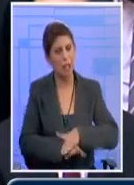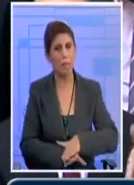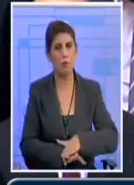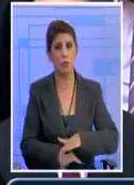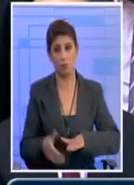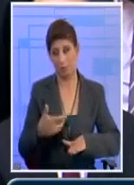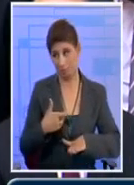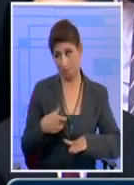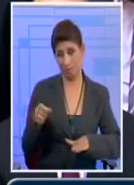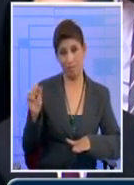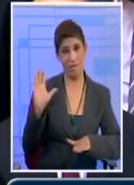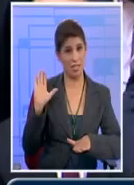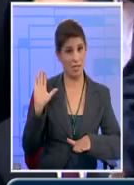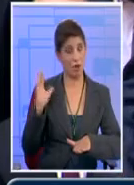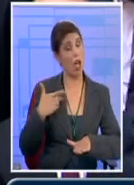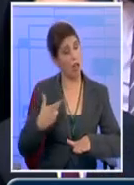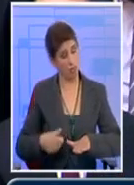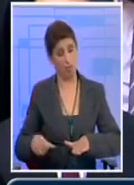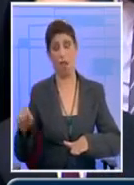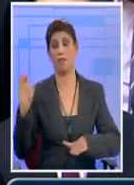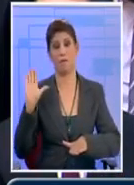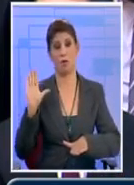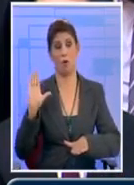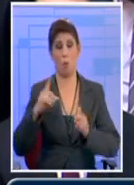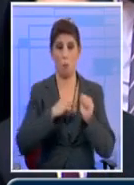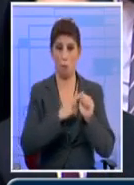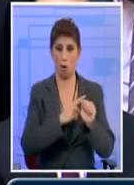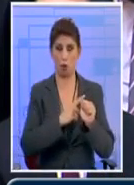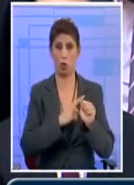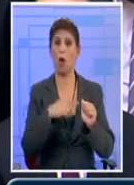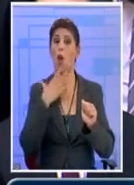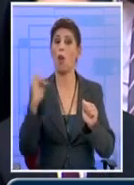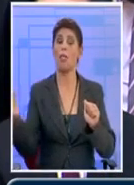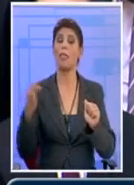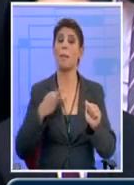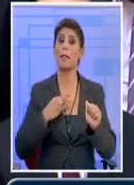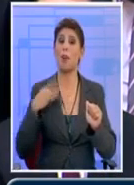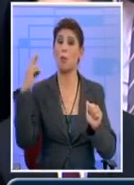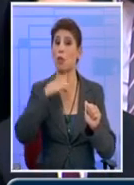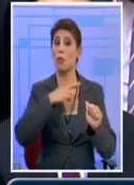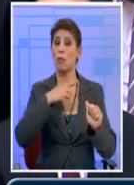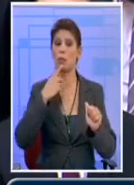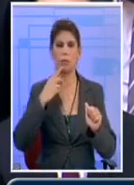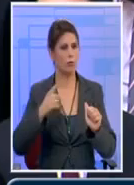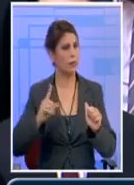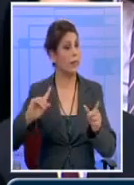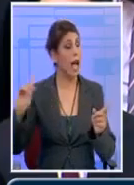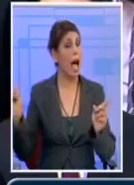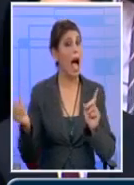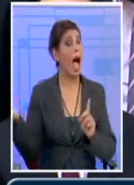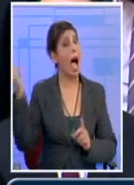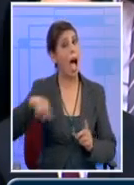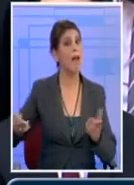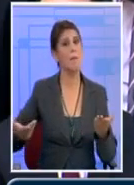έχω αντίρρηση. Έχω αντίρρηση. Πρώτον, διότι δεν μας λέει την αντιπρόταση την